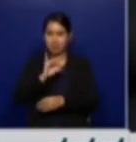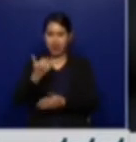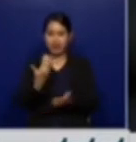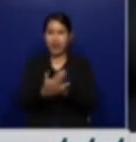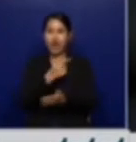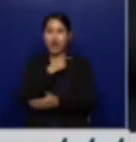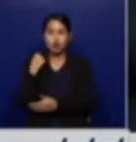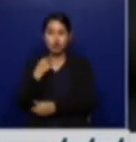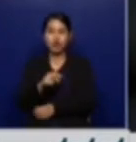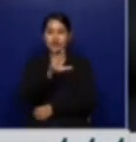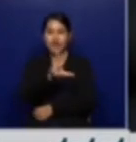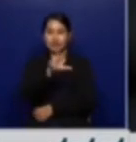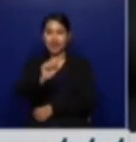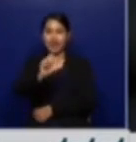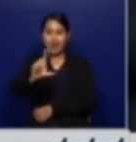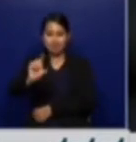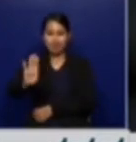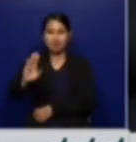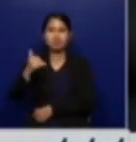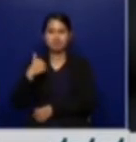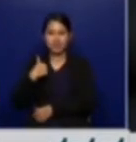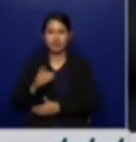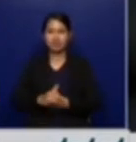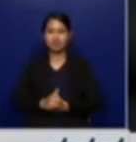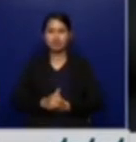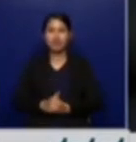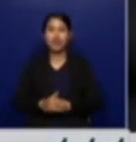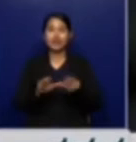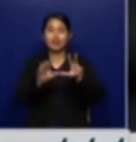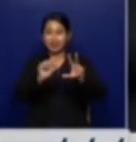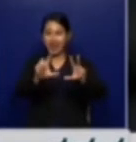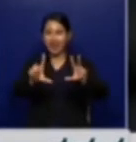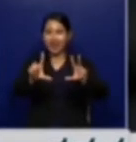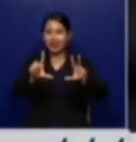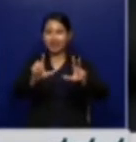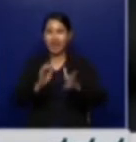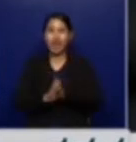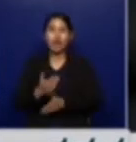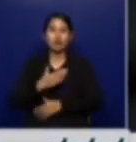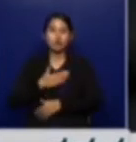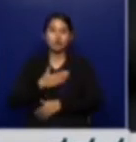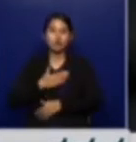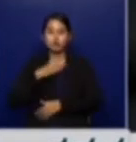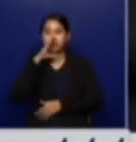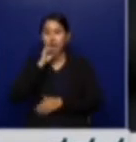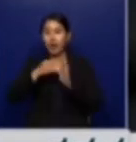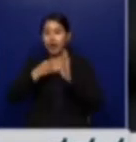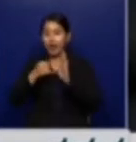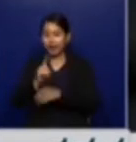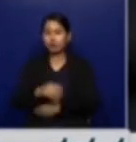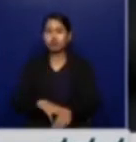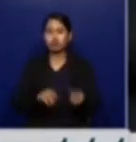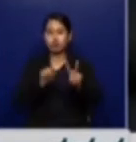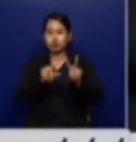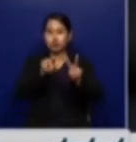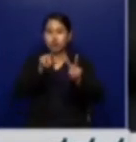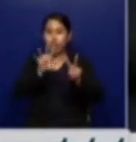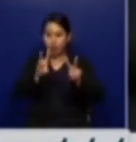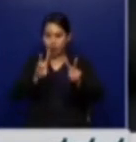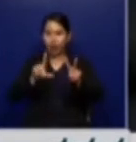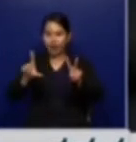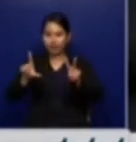านนะครับจากการจัดเก็บ 300,000 ล้านท่านประธานของผมเอาง่ายๆแค่ 2.6 แ